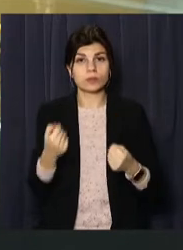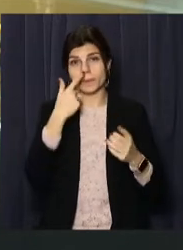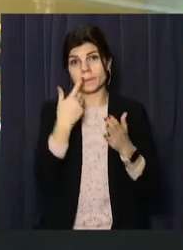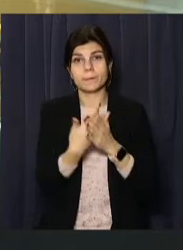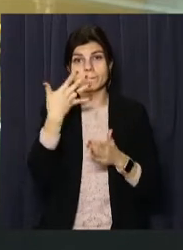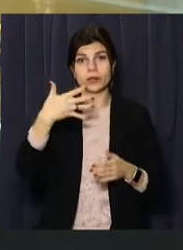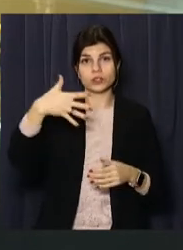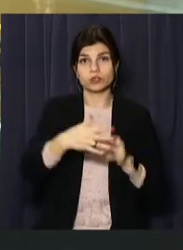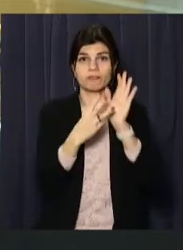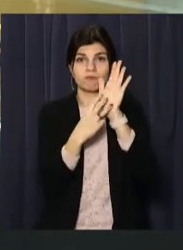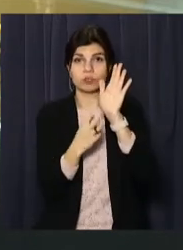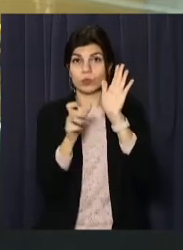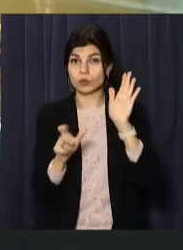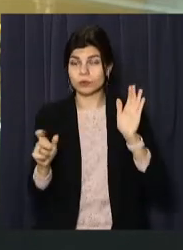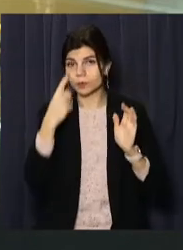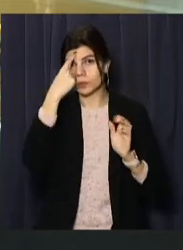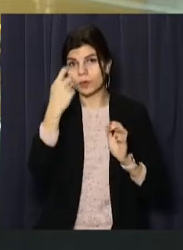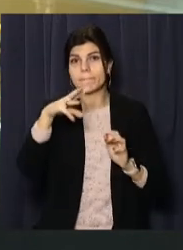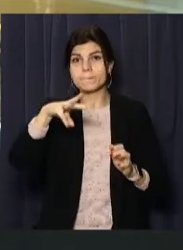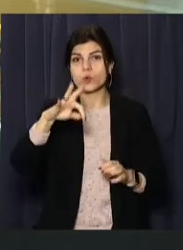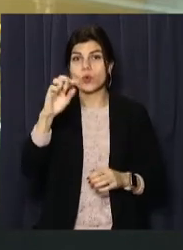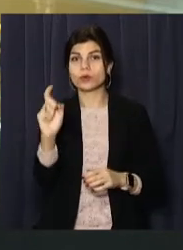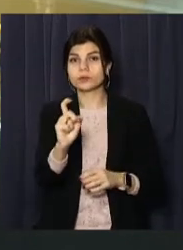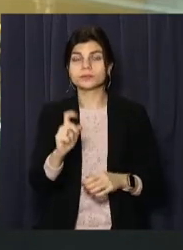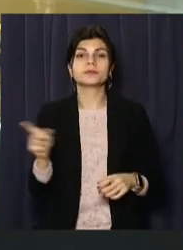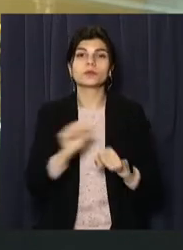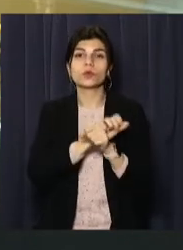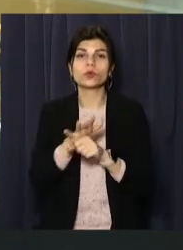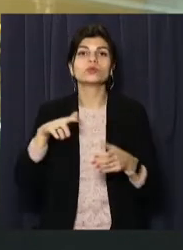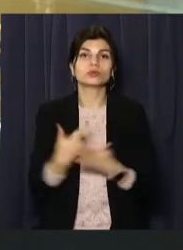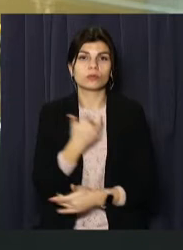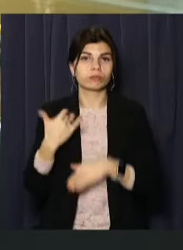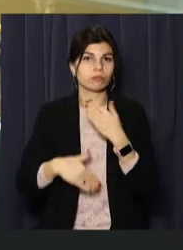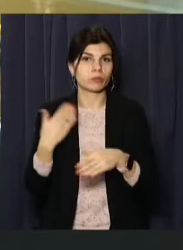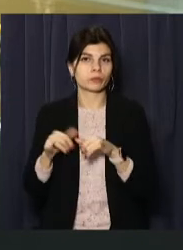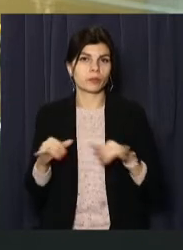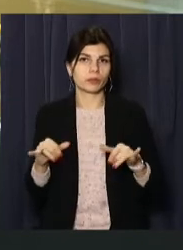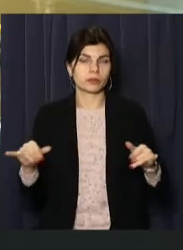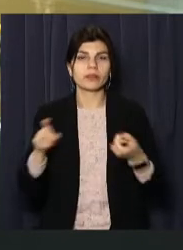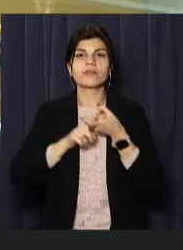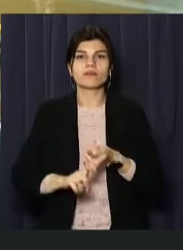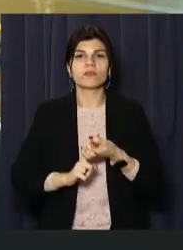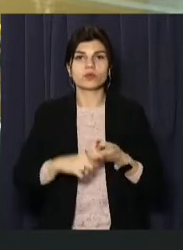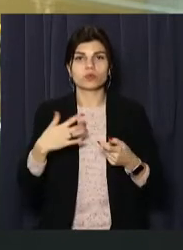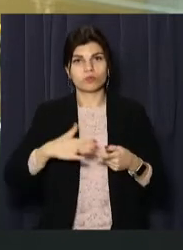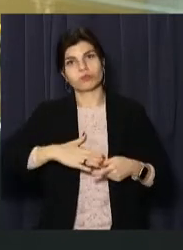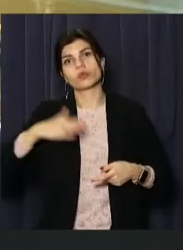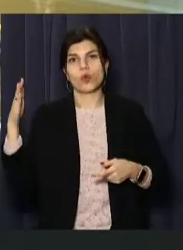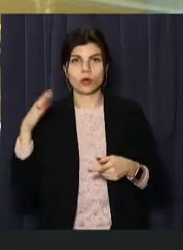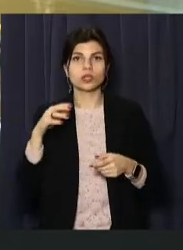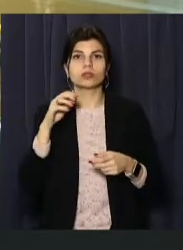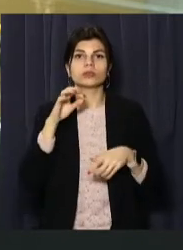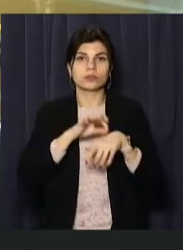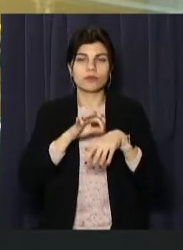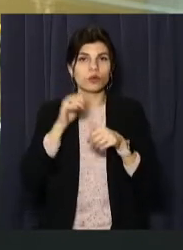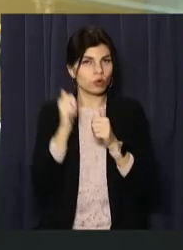майже 5800 людей, повідомили у МОЗ. Корона знов набирає обертів. Число інфікованих переважає кількість